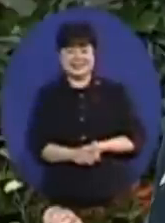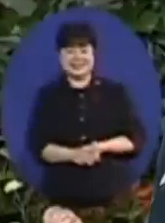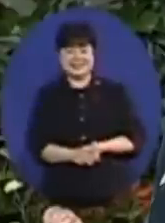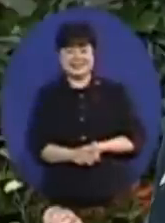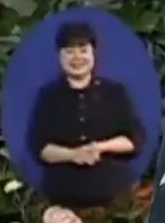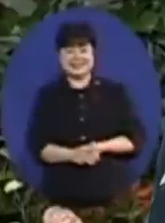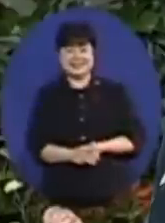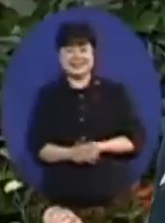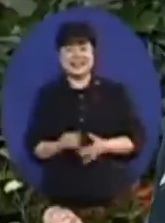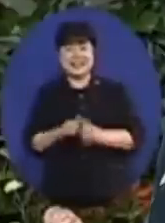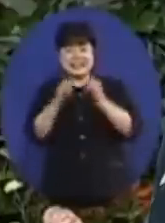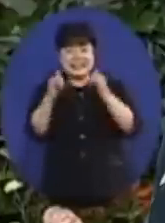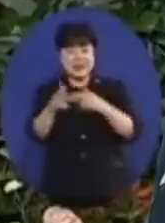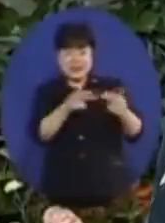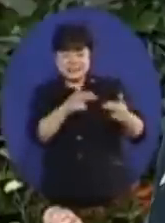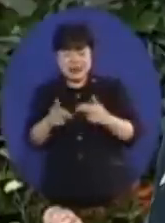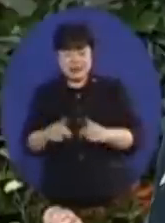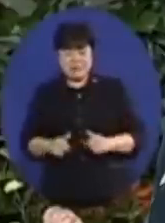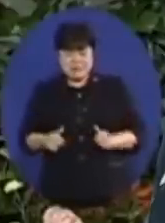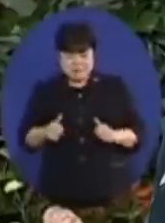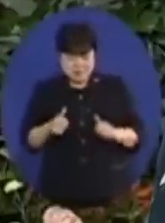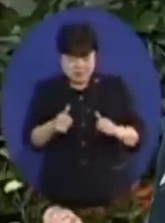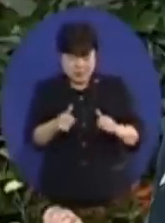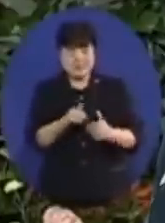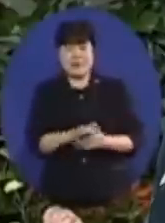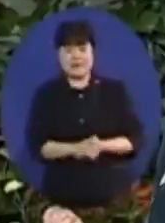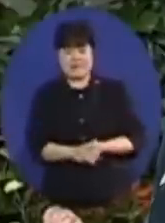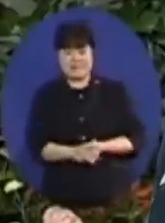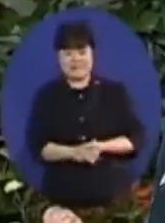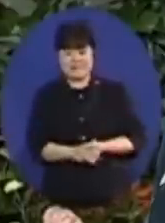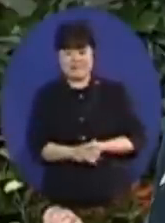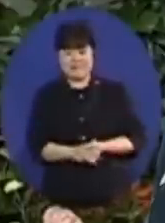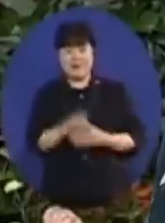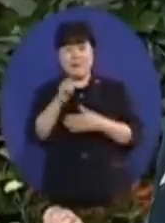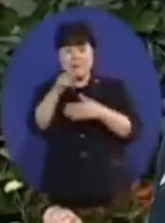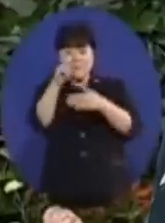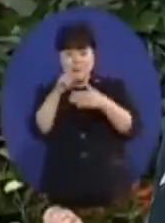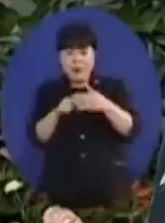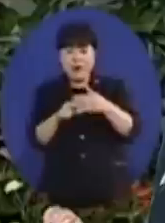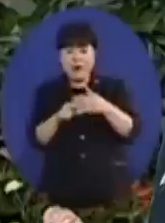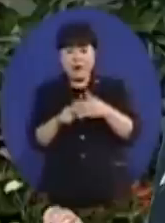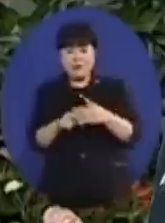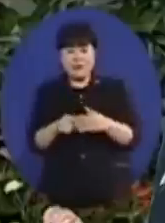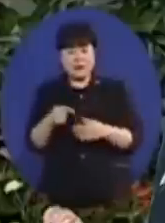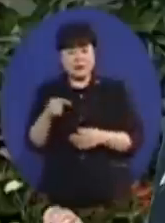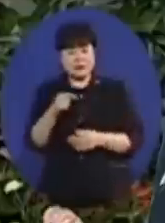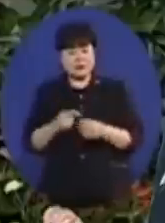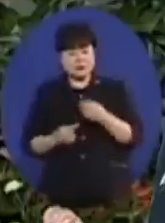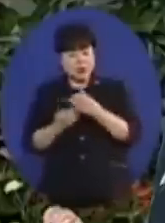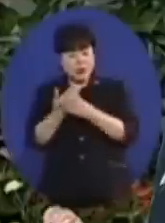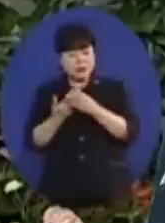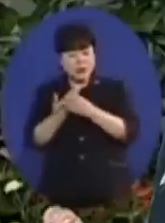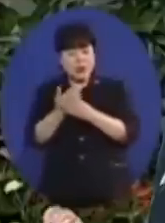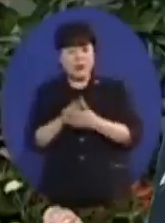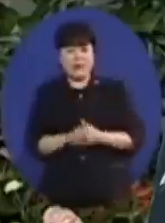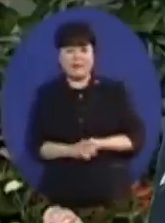사회 사업을 크게 하는 결과가 된다 마음속에 자꾸 그렇게 이야기를 해요